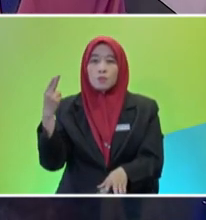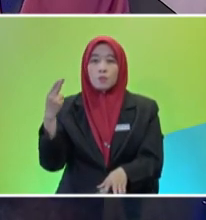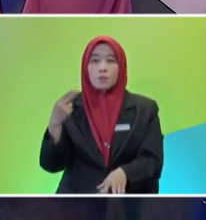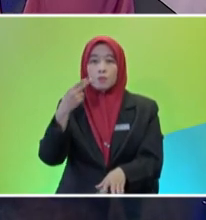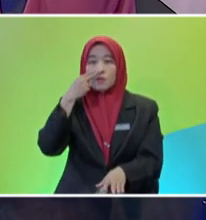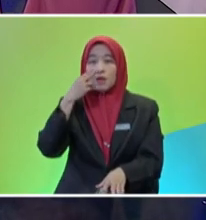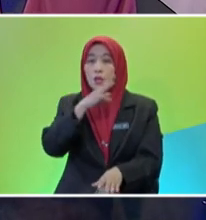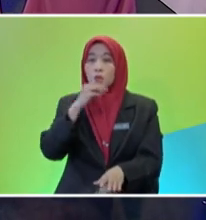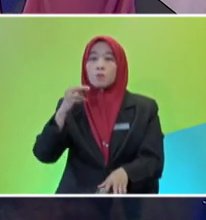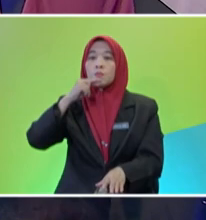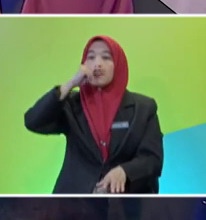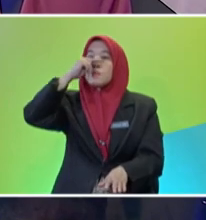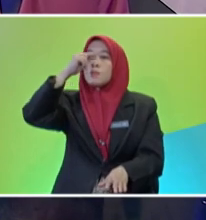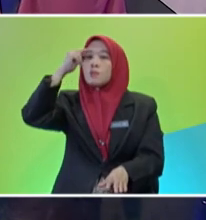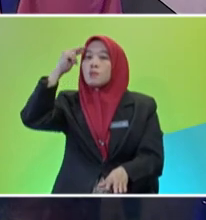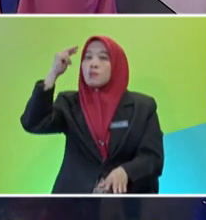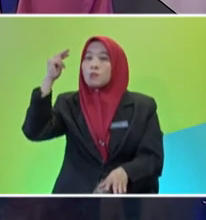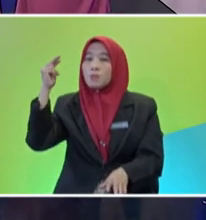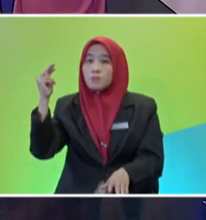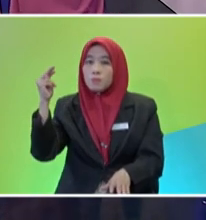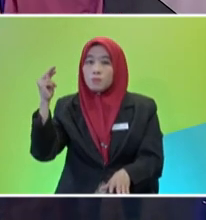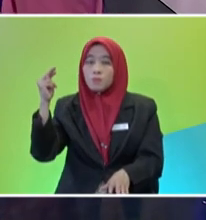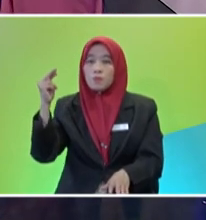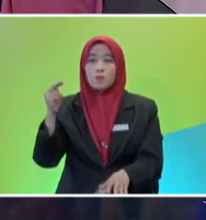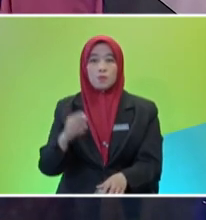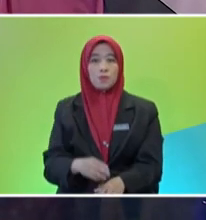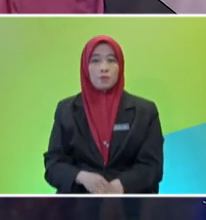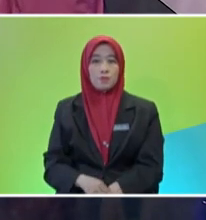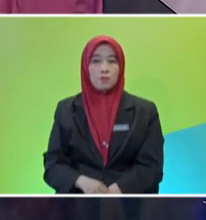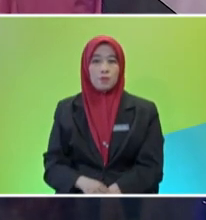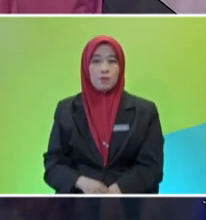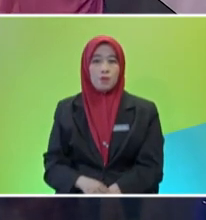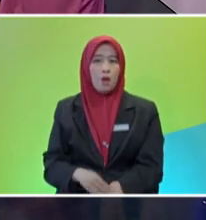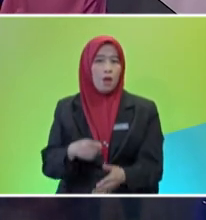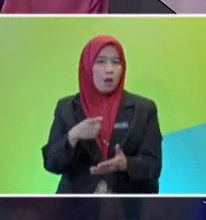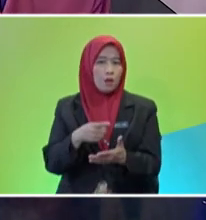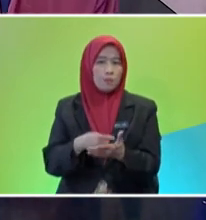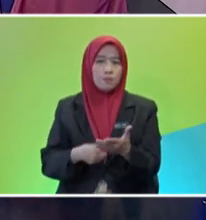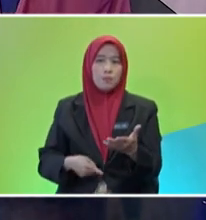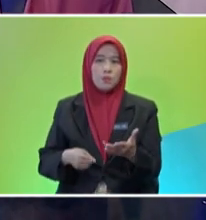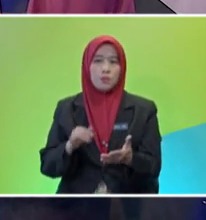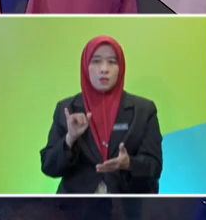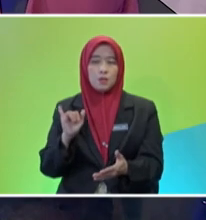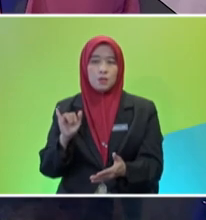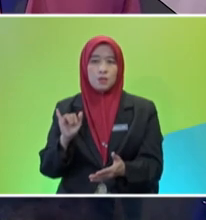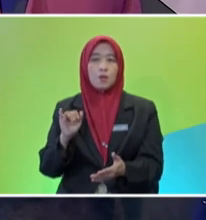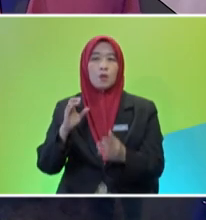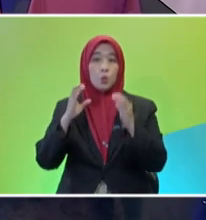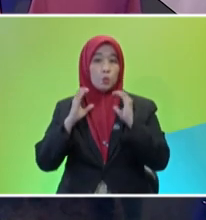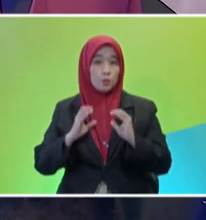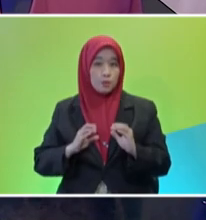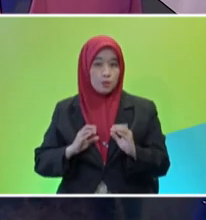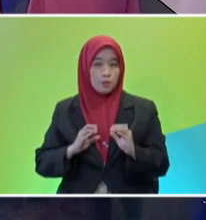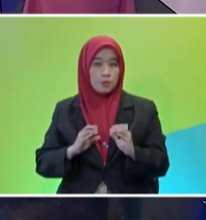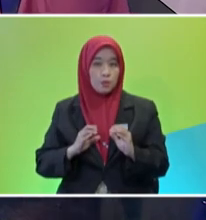untuk bernafas. Menghidu dan bernafas. Bernafas. Irfan cuba. Adakah kita